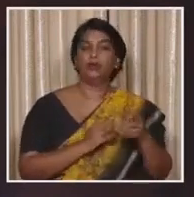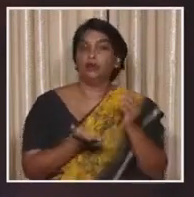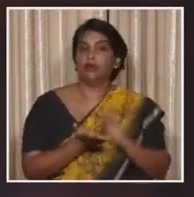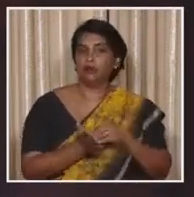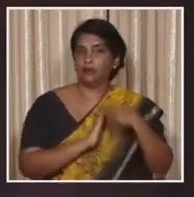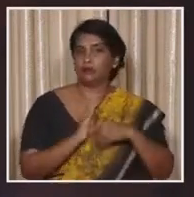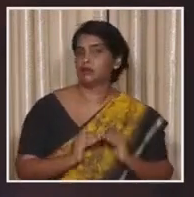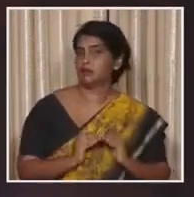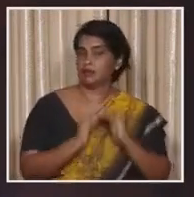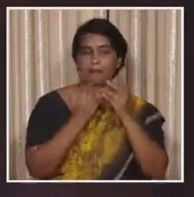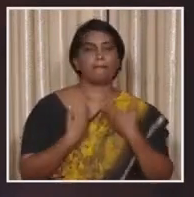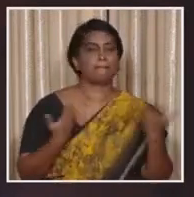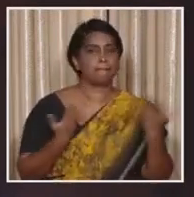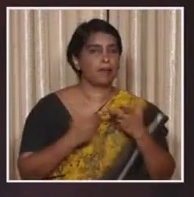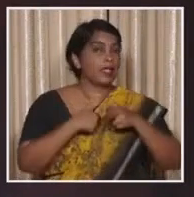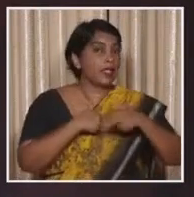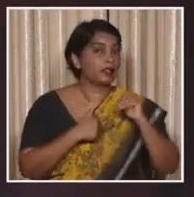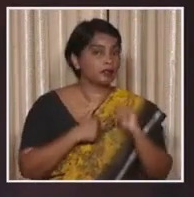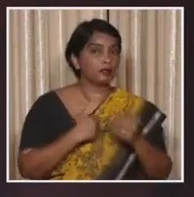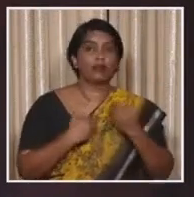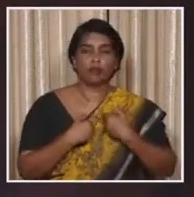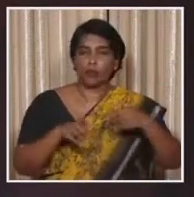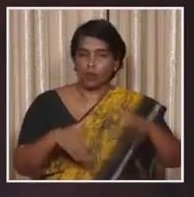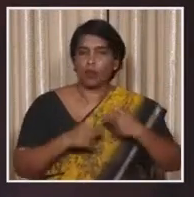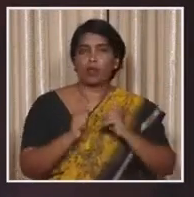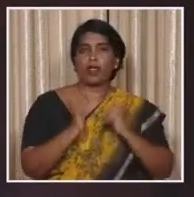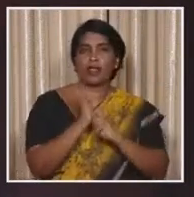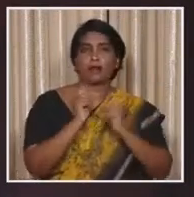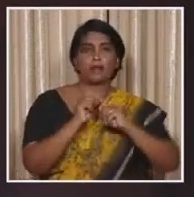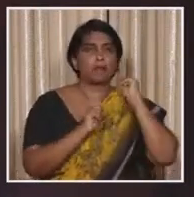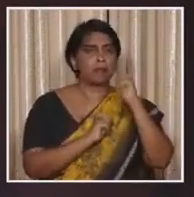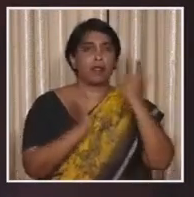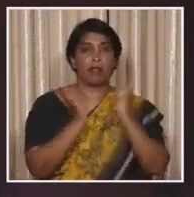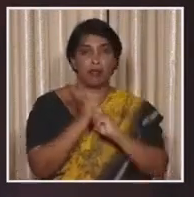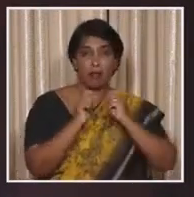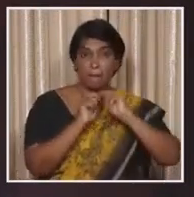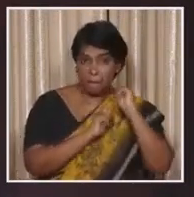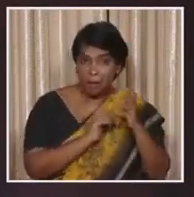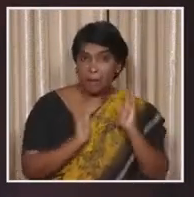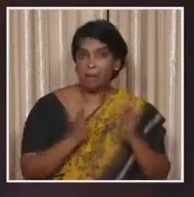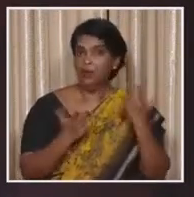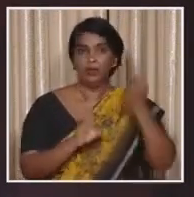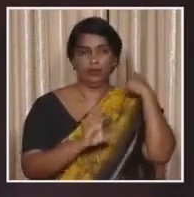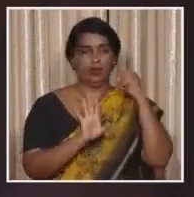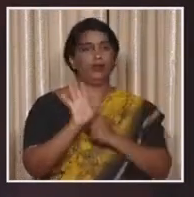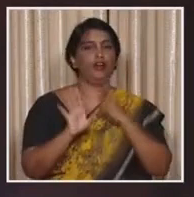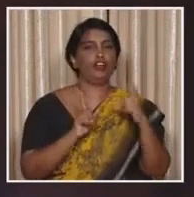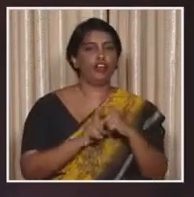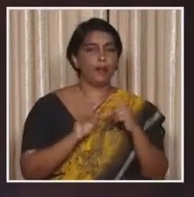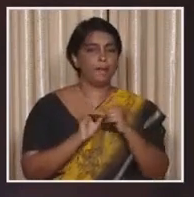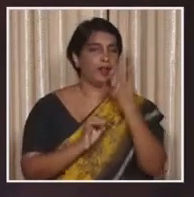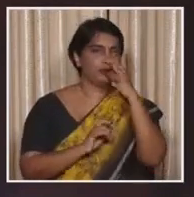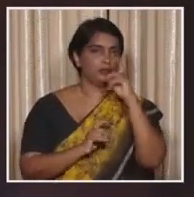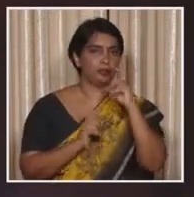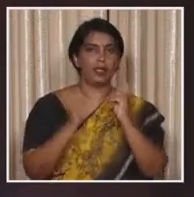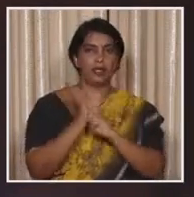இப்போதும் இந்தியாவிலிருந்து ஜனாதிபதி திரும்பிய பின்னர்தான் இந்தியாவுக்கு அவர் எவற்றையெல்லாம் விற்றார் என்பது தெரியவரும்.